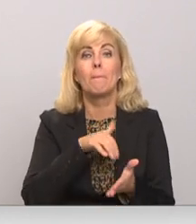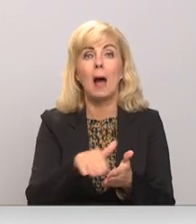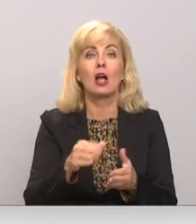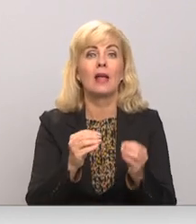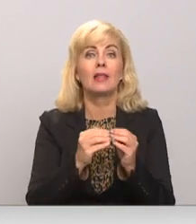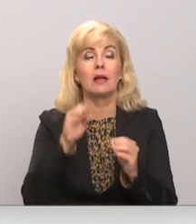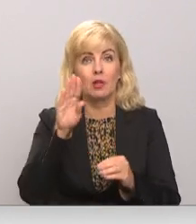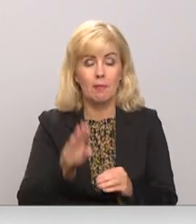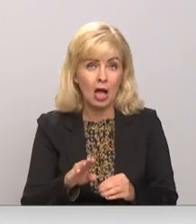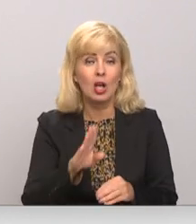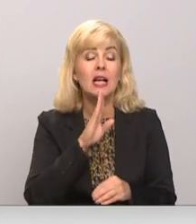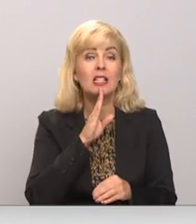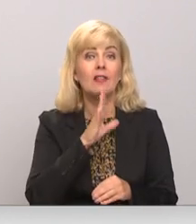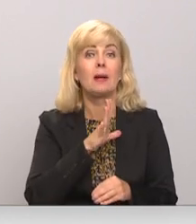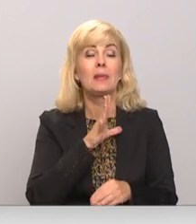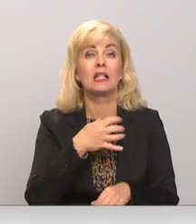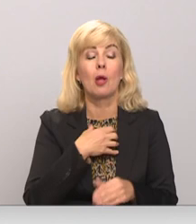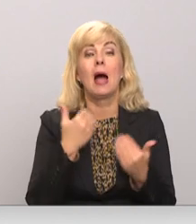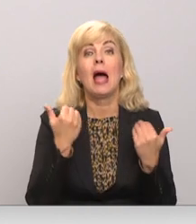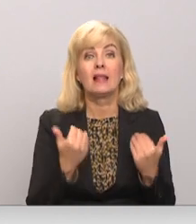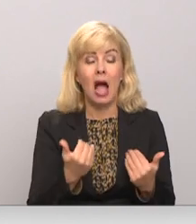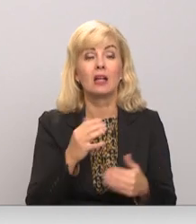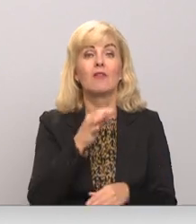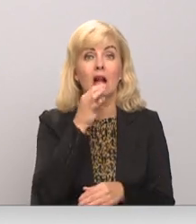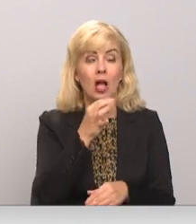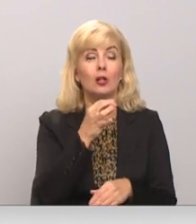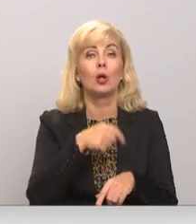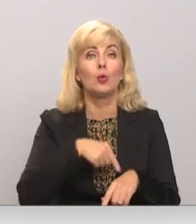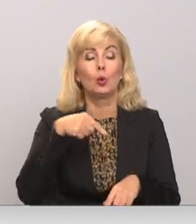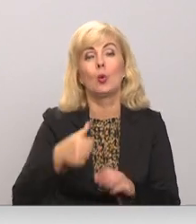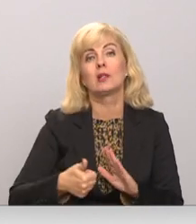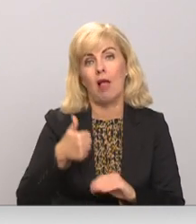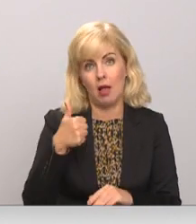10 mēneši kopš sieviete saslima, un tikai tagad viņa var teikt, jūtos labāk.